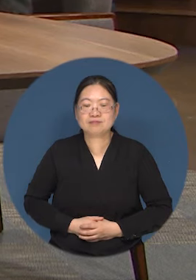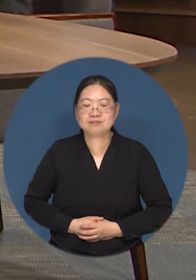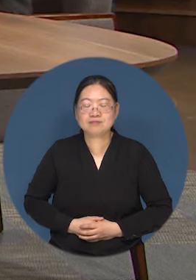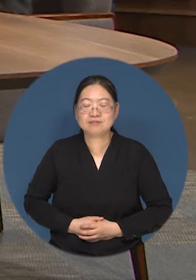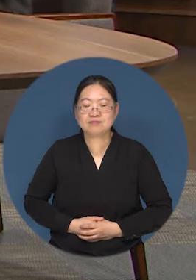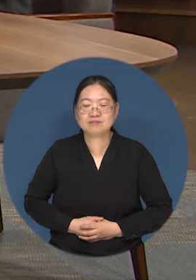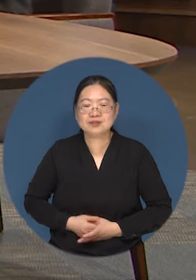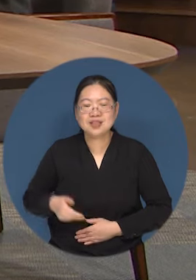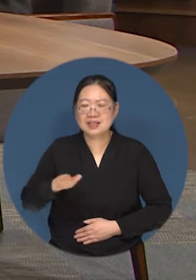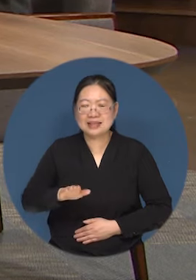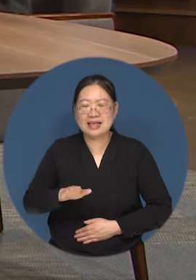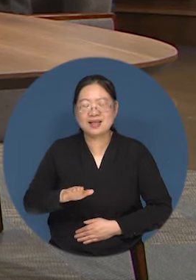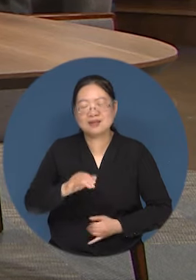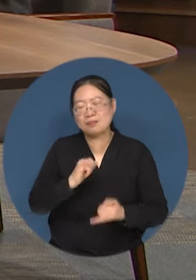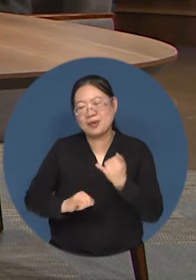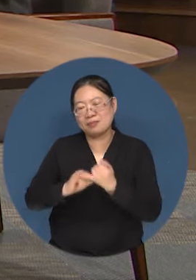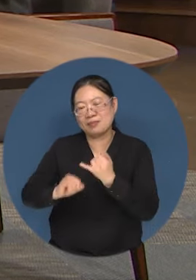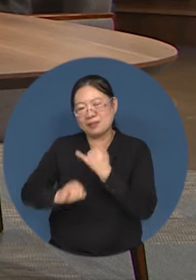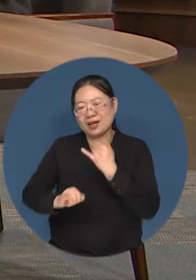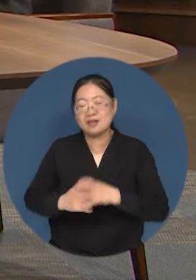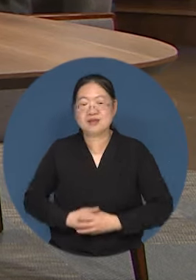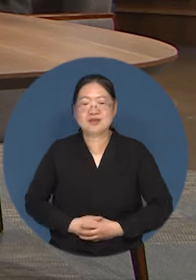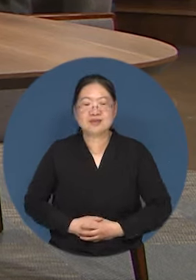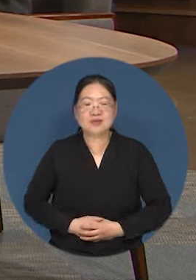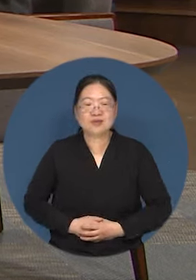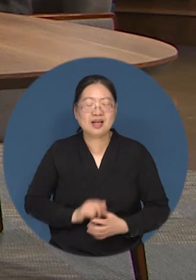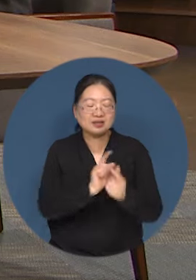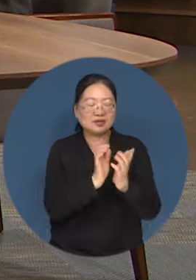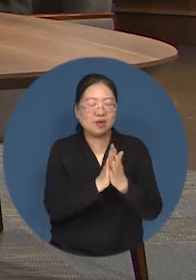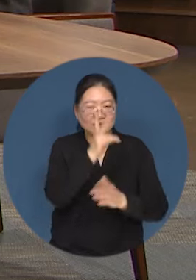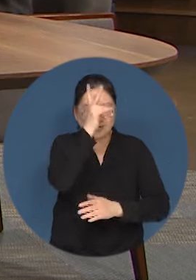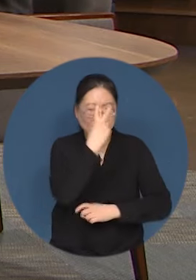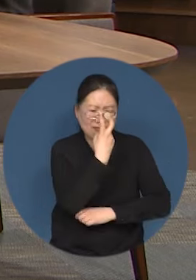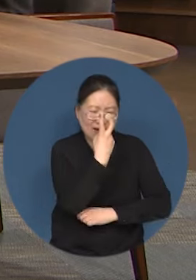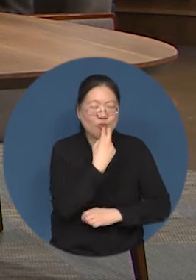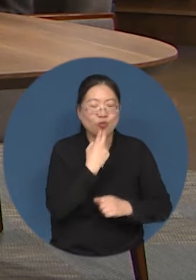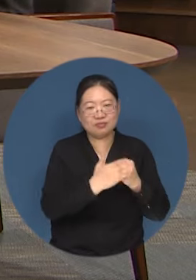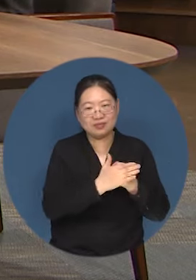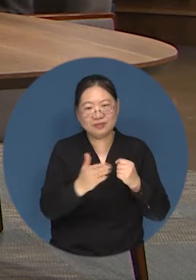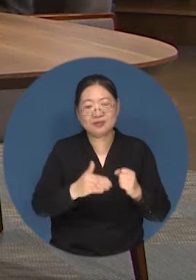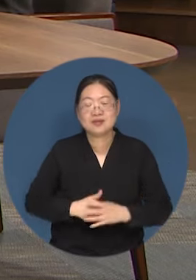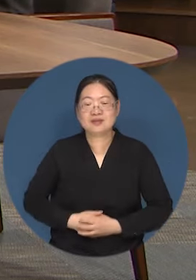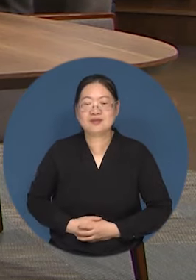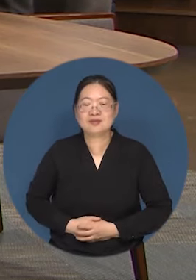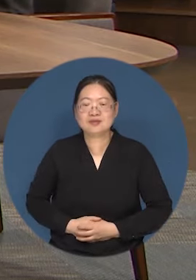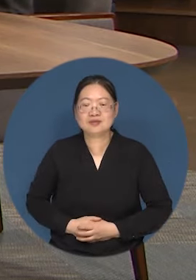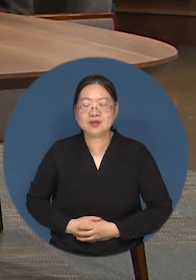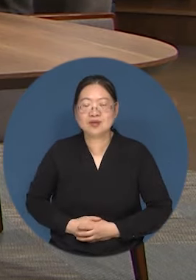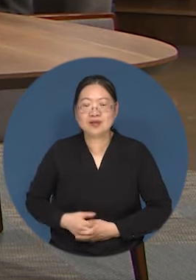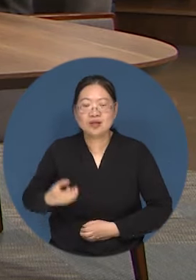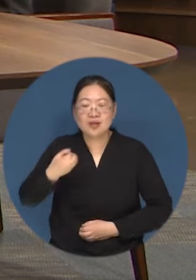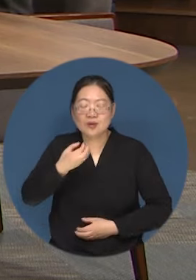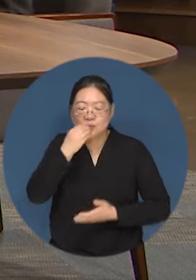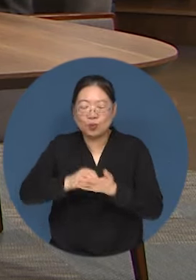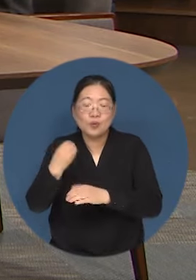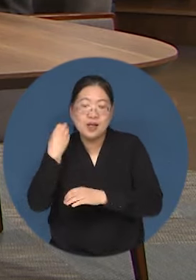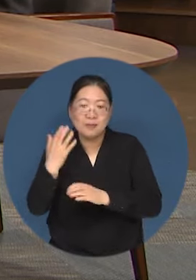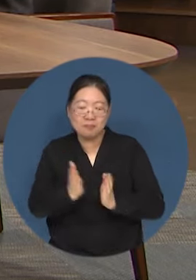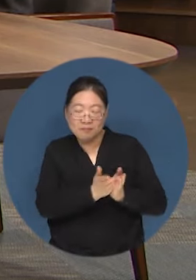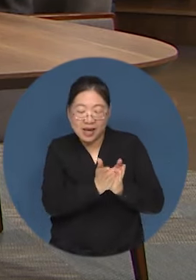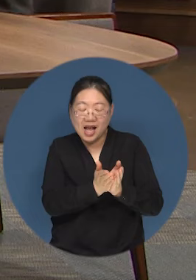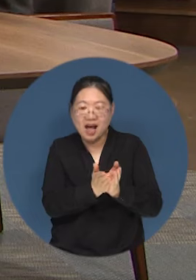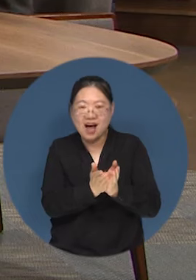좀 안 되는 부분도 있어요. 현장에서 누가 다 단속하는 거 아니니까. 네. 그리고 돌고래들은 배가 나타나면 호기심이 많아서